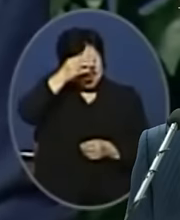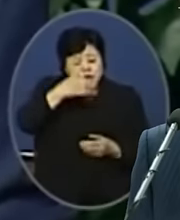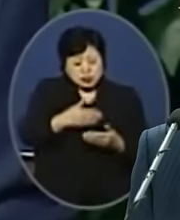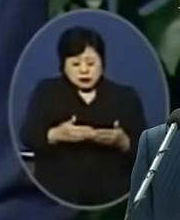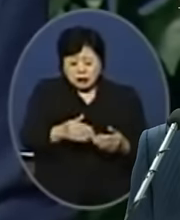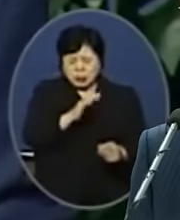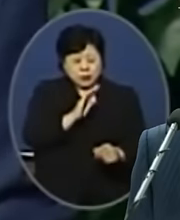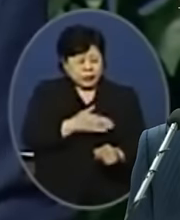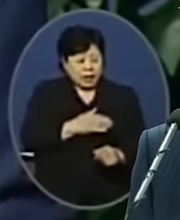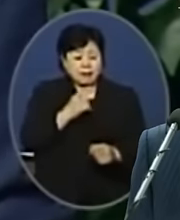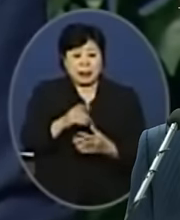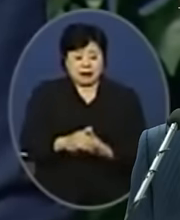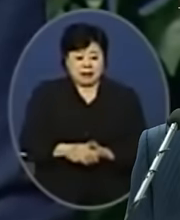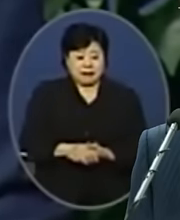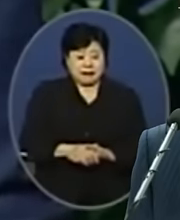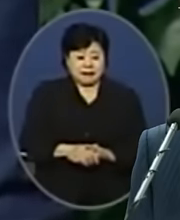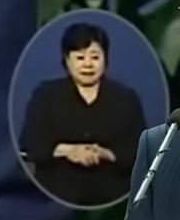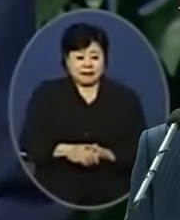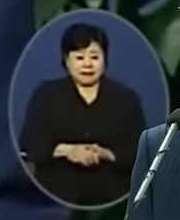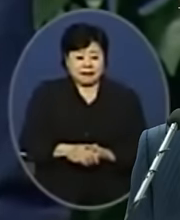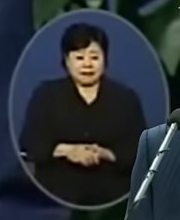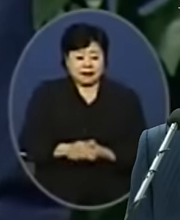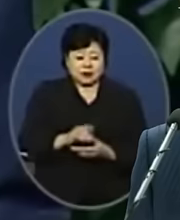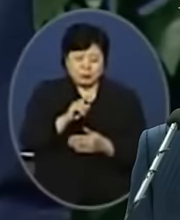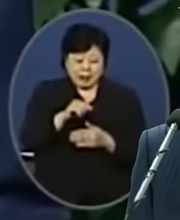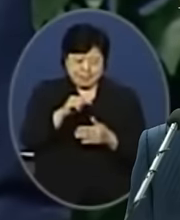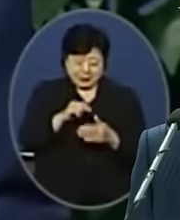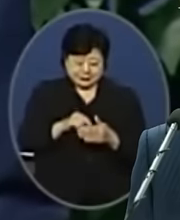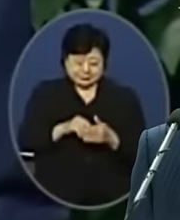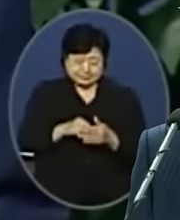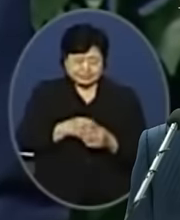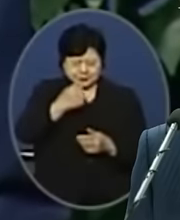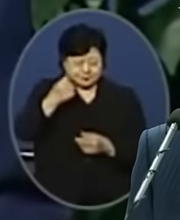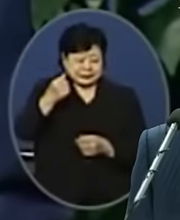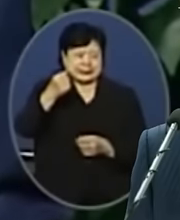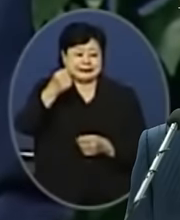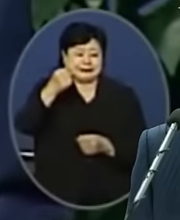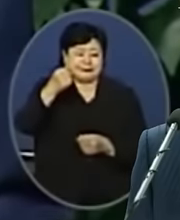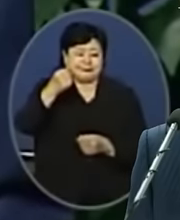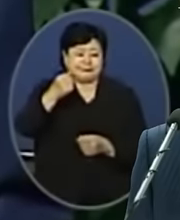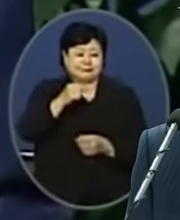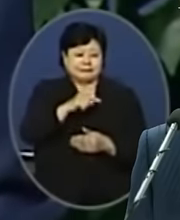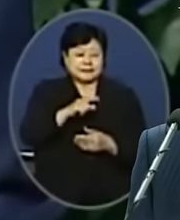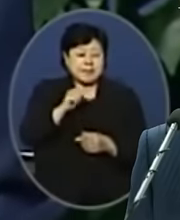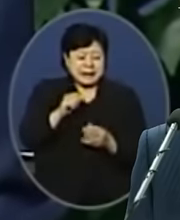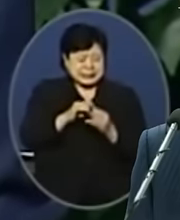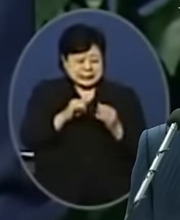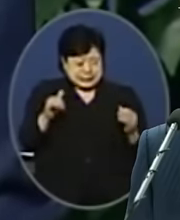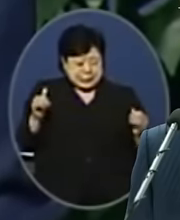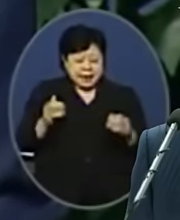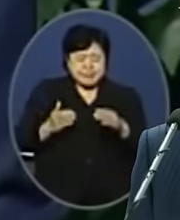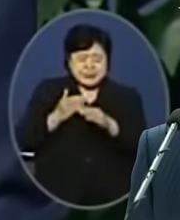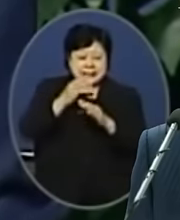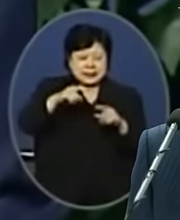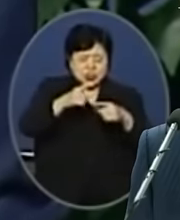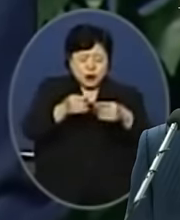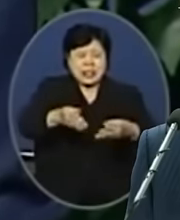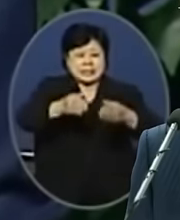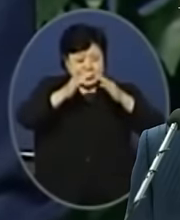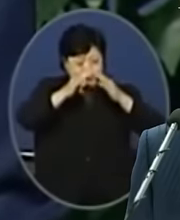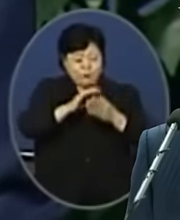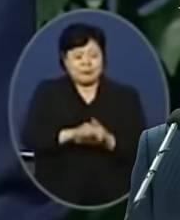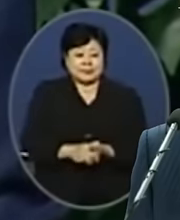설계를 못한다는 것입니다. 그래도 마음속에 꿈을 가졌습니다. 만 명 이상 들어가는 교회를